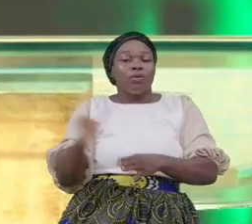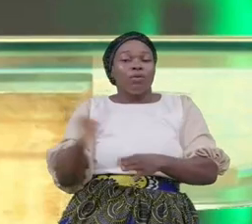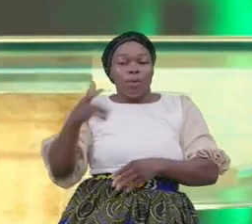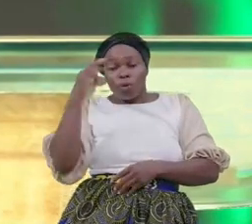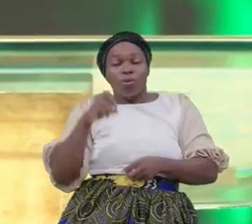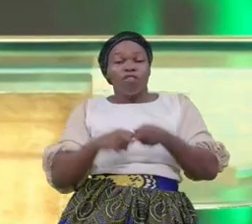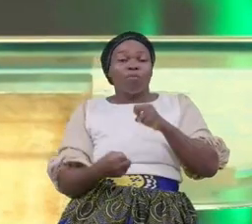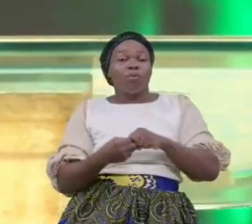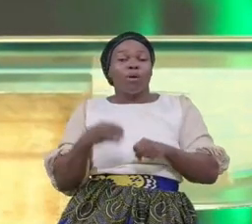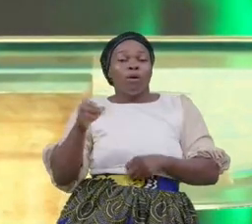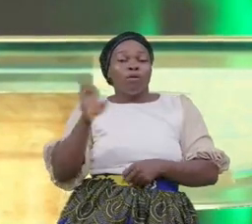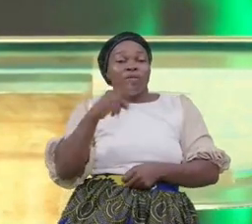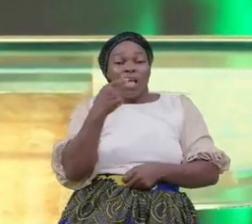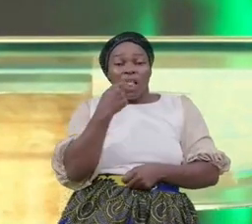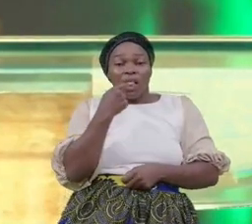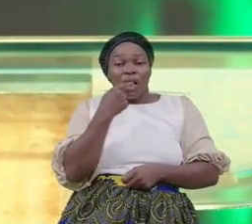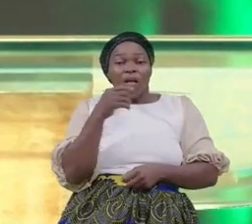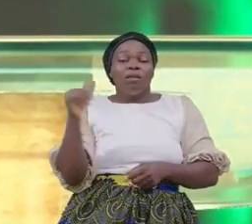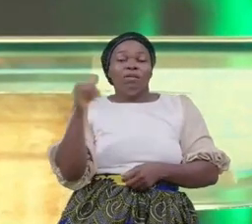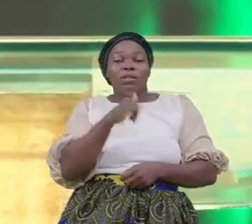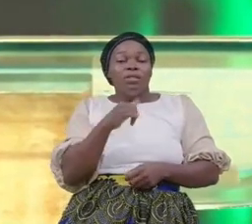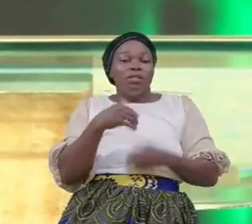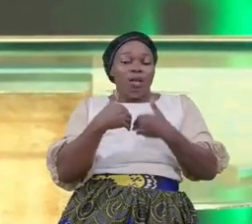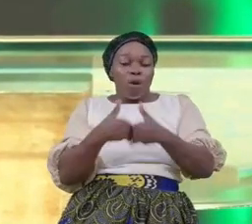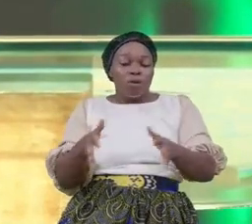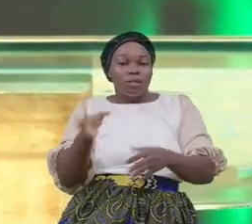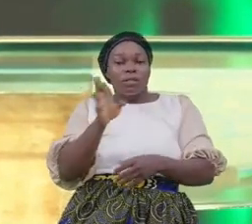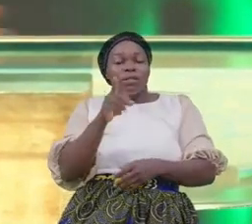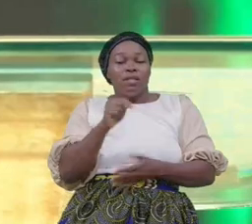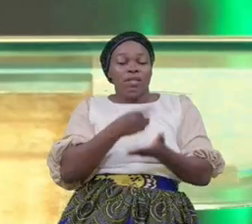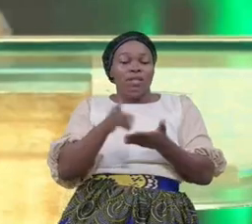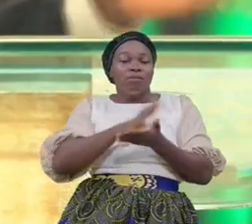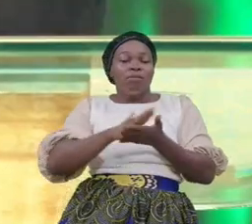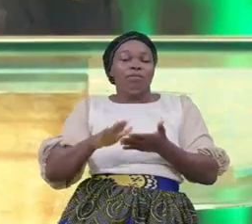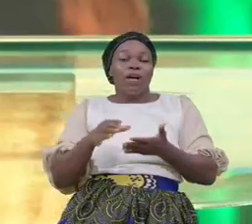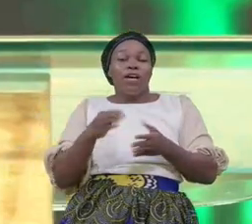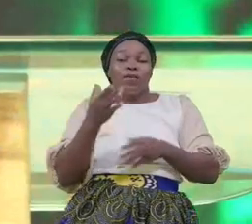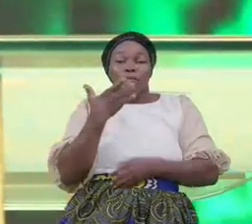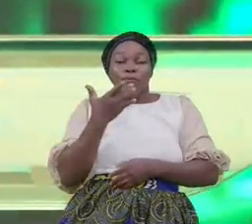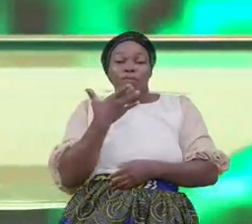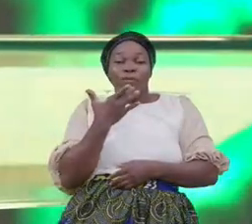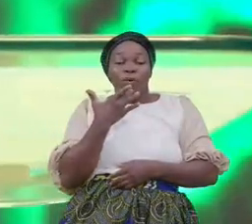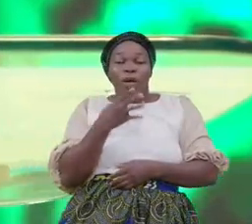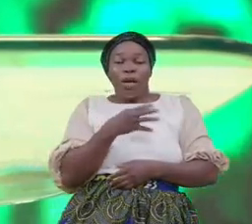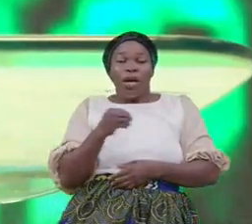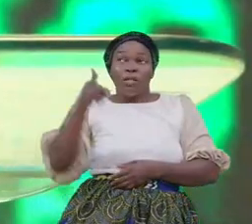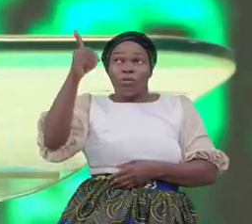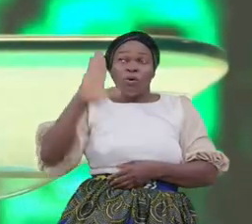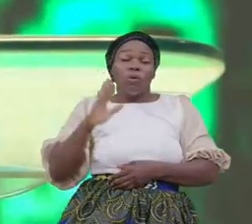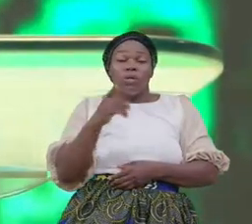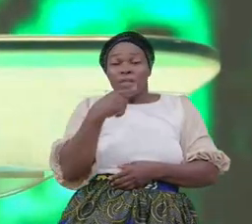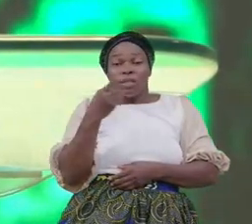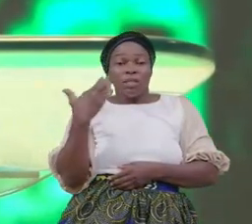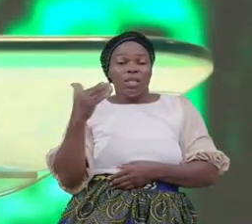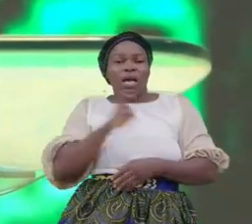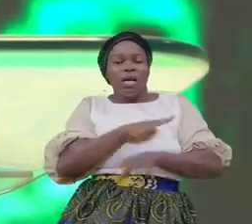langue. Ils ont perdu leur protection, ils ont perdu la faveur divine. Dieu a dit, mais je ne serai plus avec vous. Alors vous